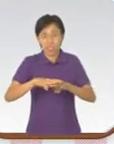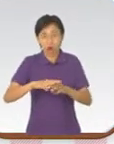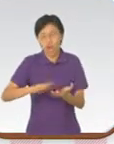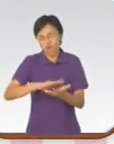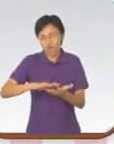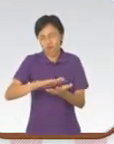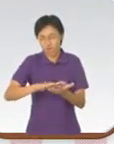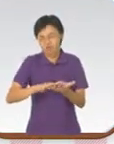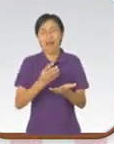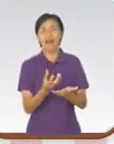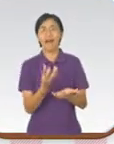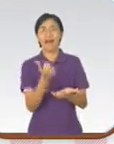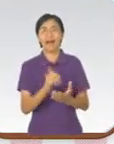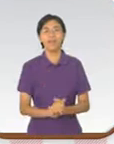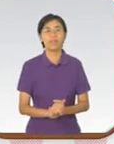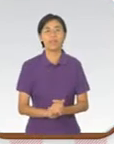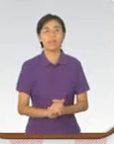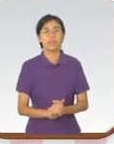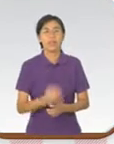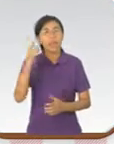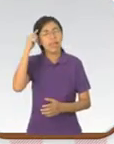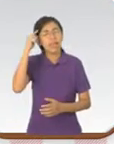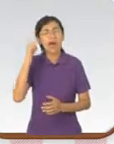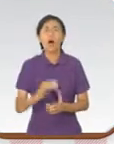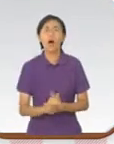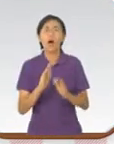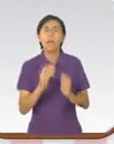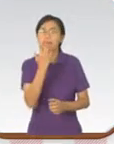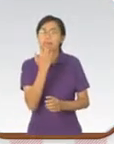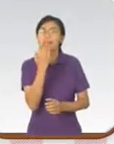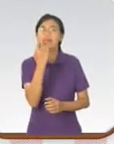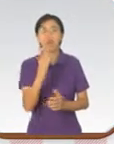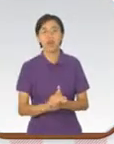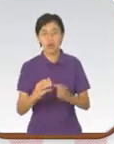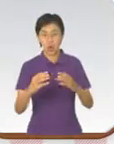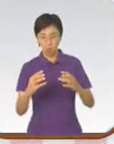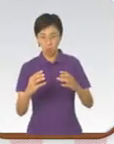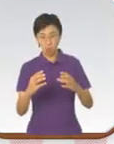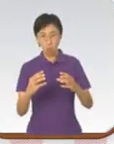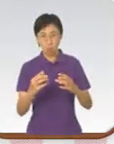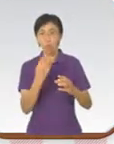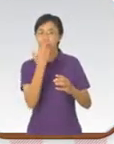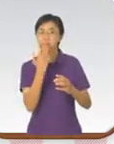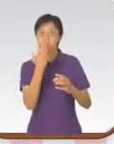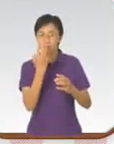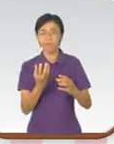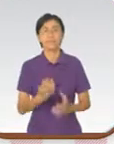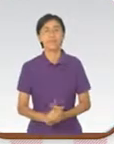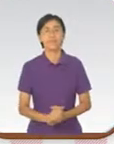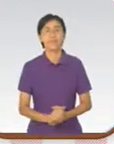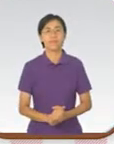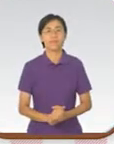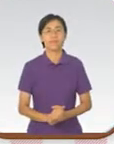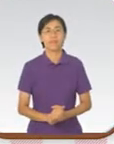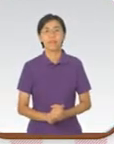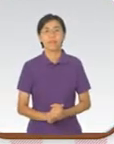นี่ย ก็น่าจะส ัก หัวนึงนะคะประมาณหัวโตแล้วแต่ขนาดของหัวด้วยนะคะอัน